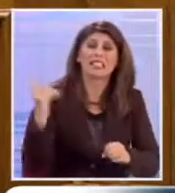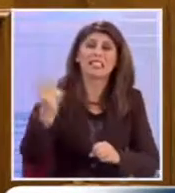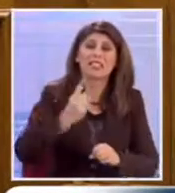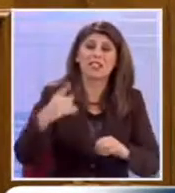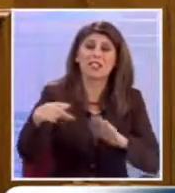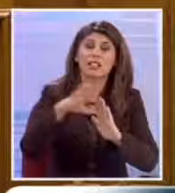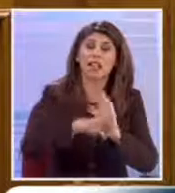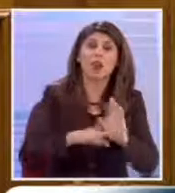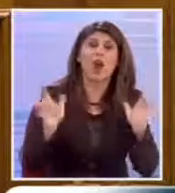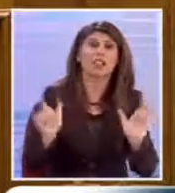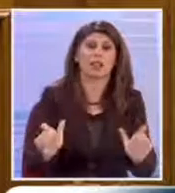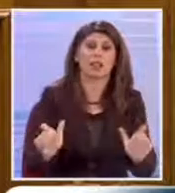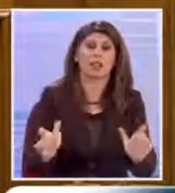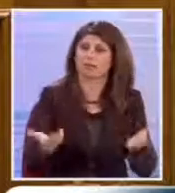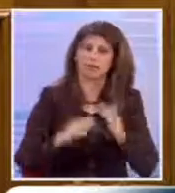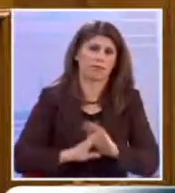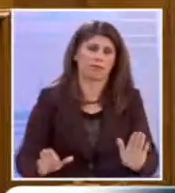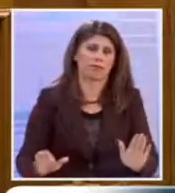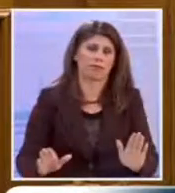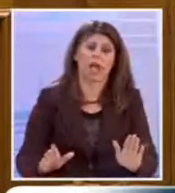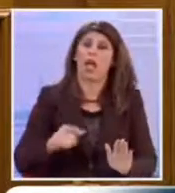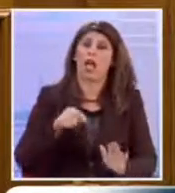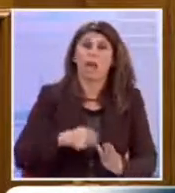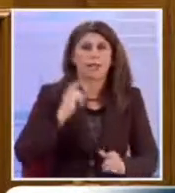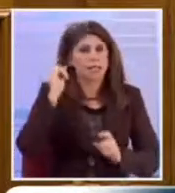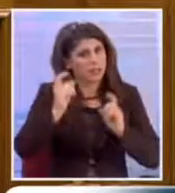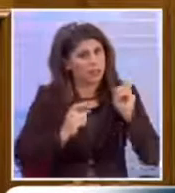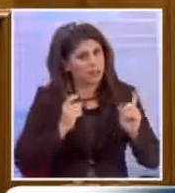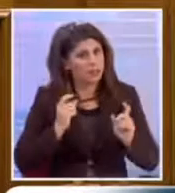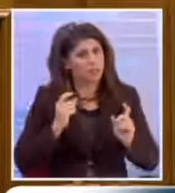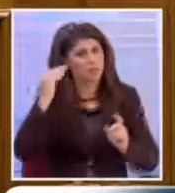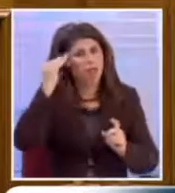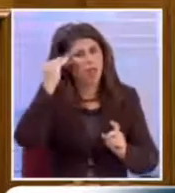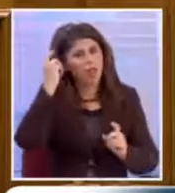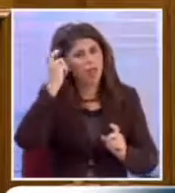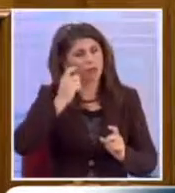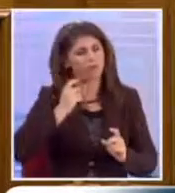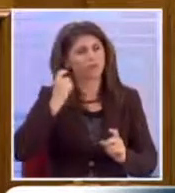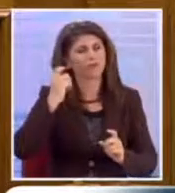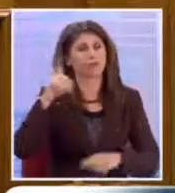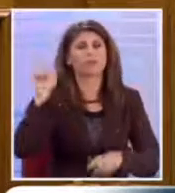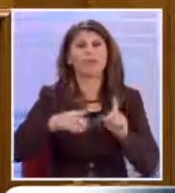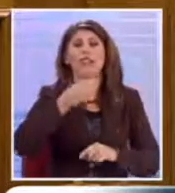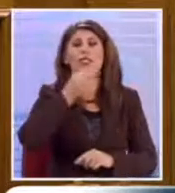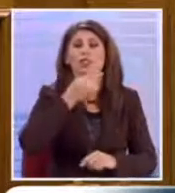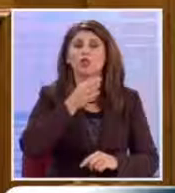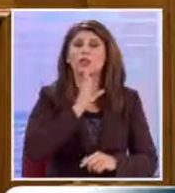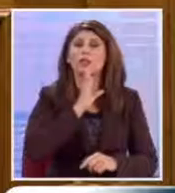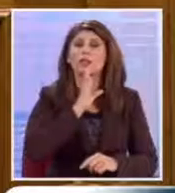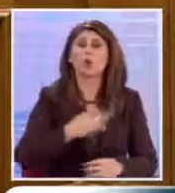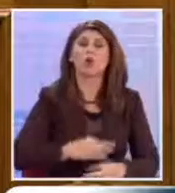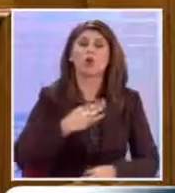και κανόνες ασφαλείας. Κάνοντας λοιπόν αυτές τις σκέψεις, φέρνω στο μυαλό μου μερικές δηλώσεις που έκανε το μεσημέρι